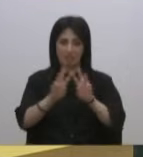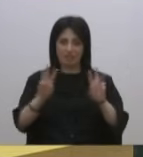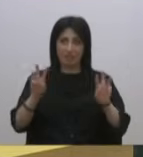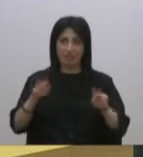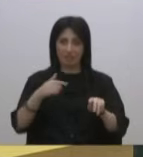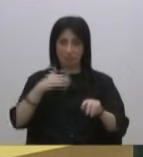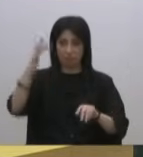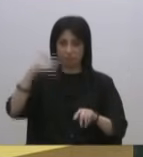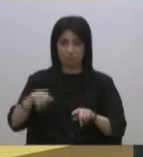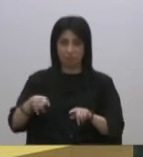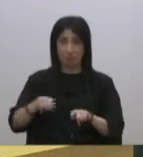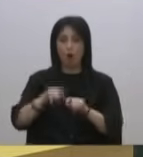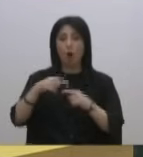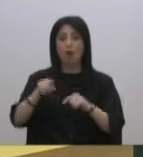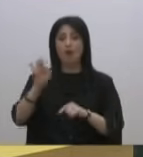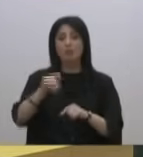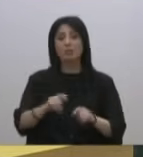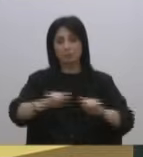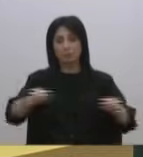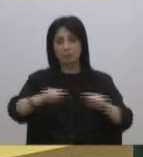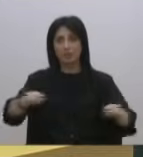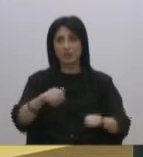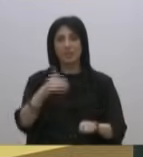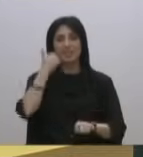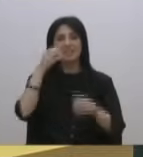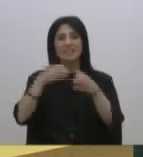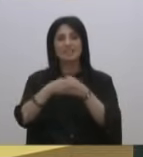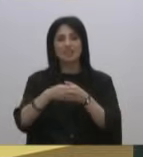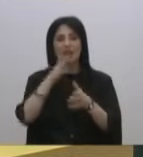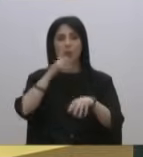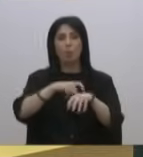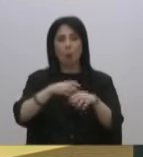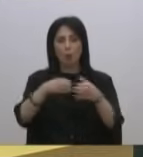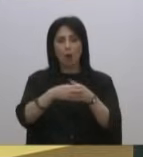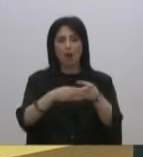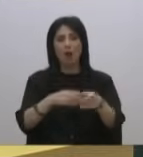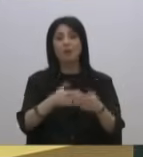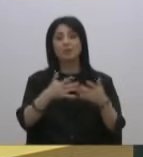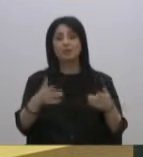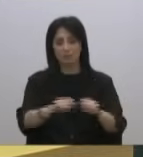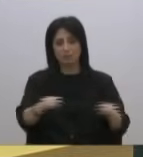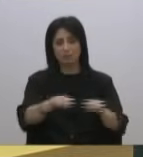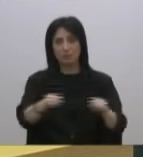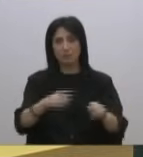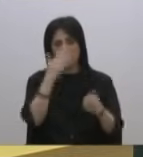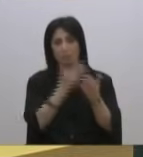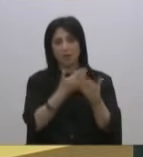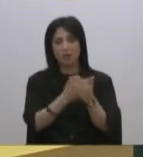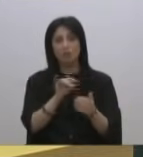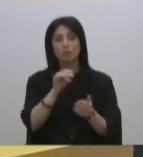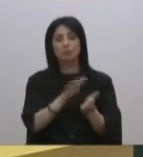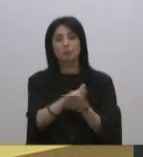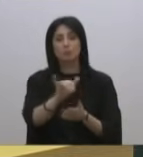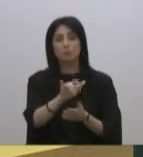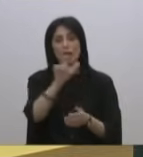ვებგვერდები ჩემი არ ჩამოთვლილი ორგანიზაციების შესახებ: სირცხვილია, დროა და ასე შემდგომ. გვაჩვენეთ,